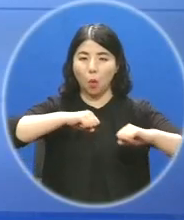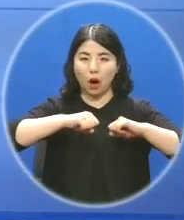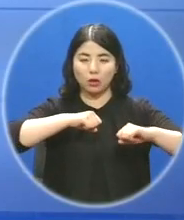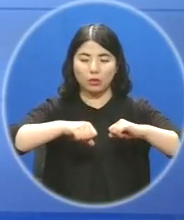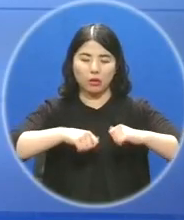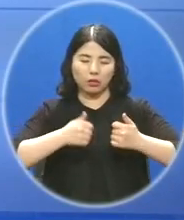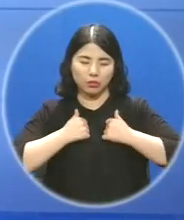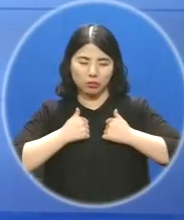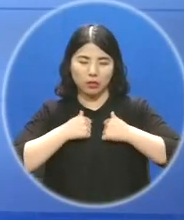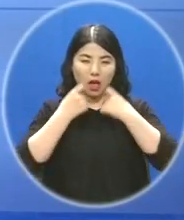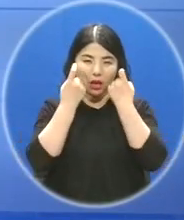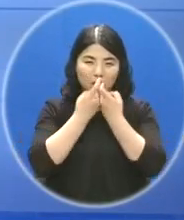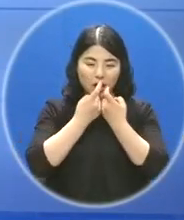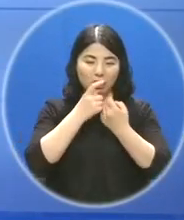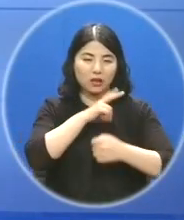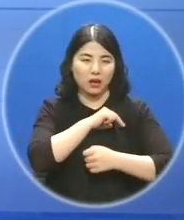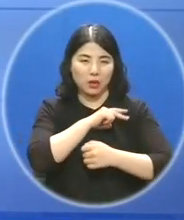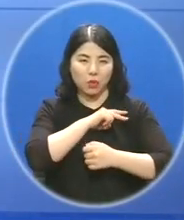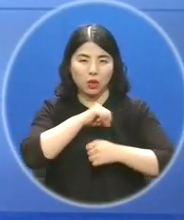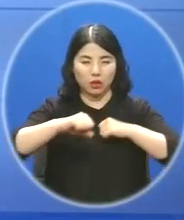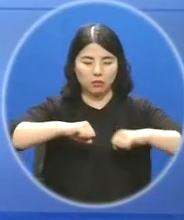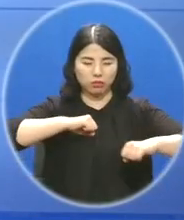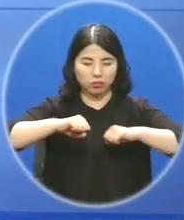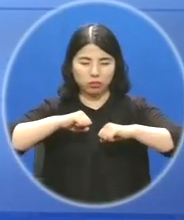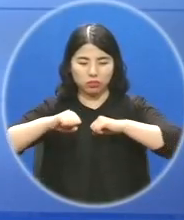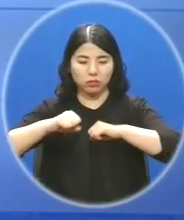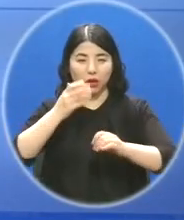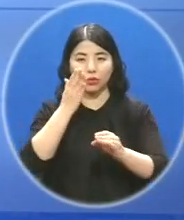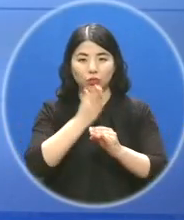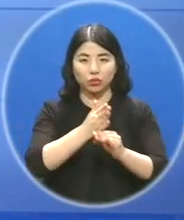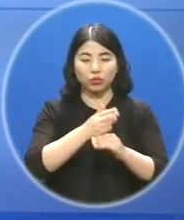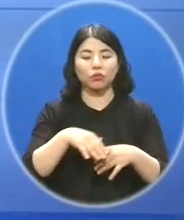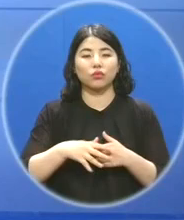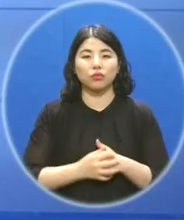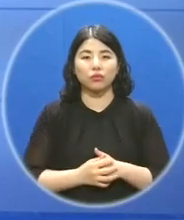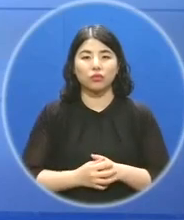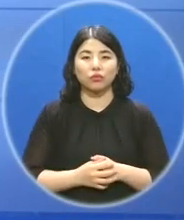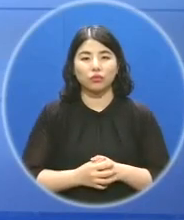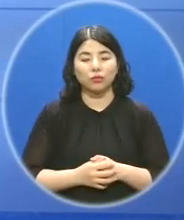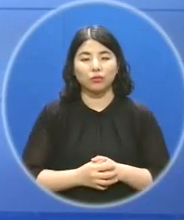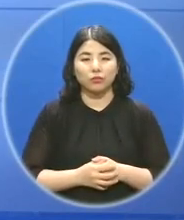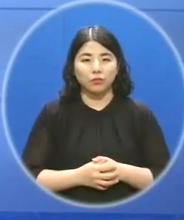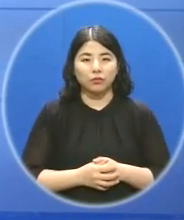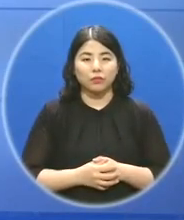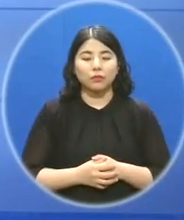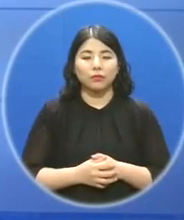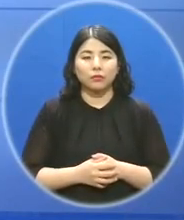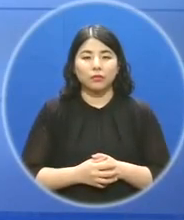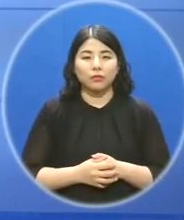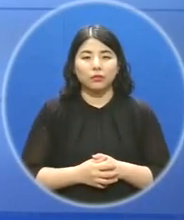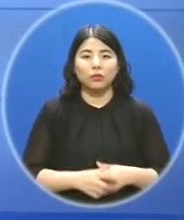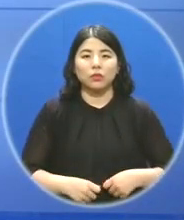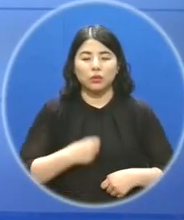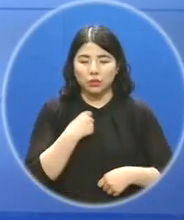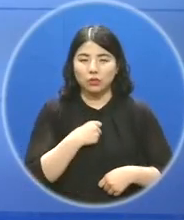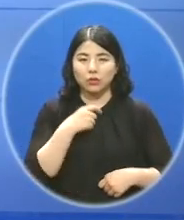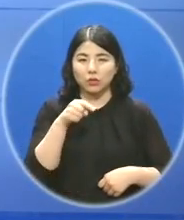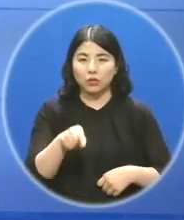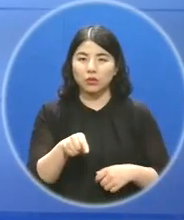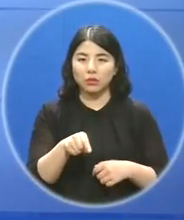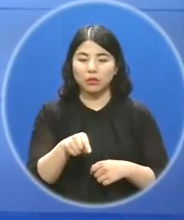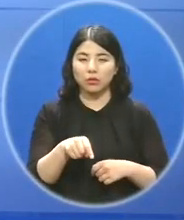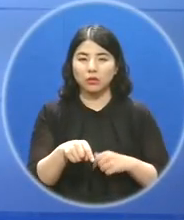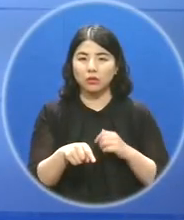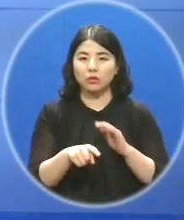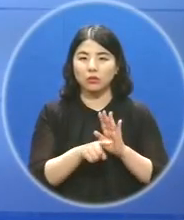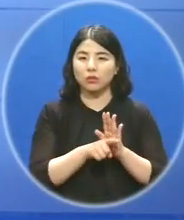굉장히 좀 열심히 개개인 의원 개개인님들이 개개인분들께서 굉장히 좀 열심히 해주셨다 이렇게 좀 자평을 하는데 사실 이것을 좀 알려내는 데는 또